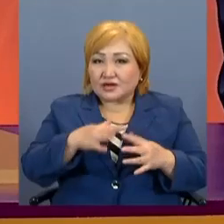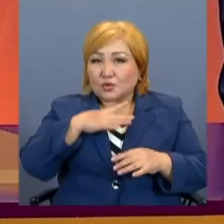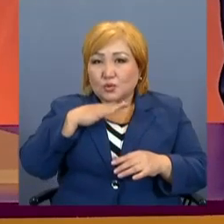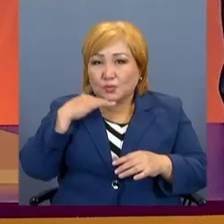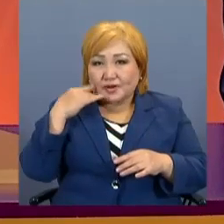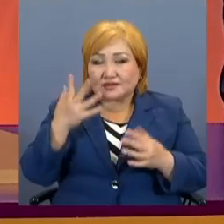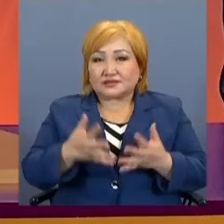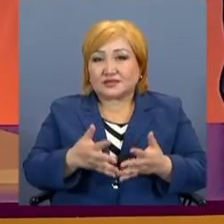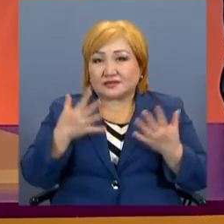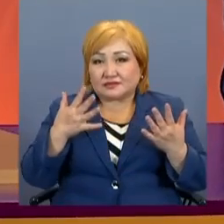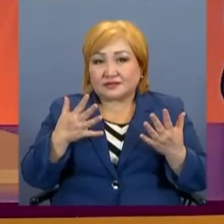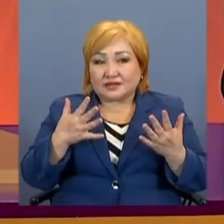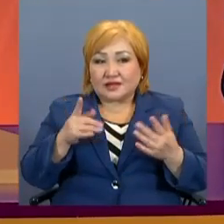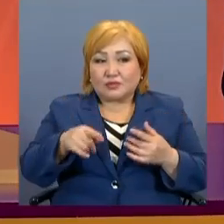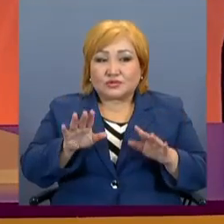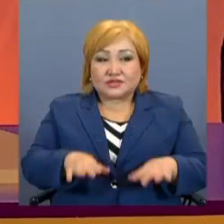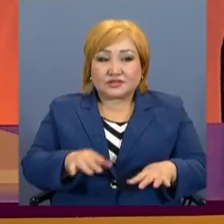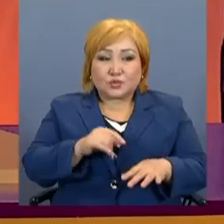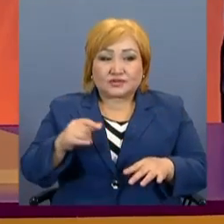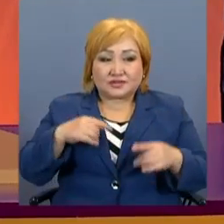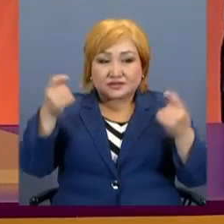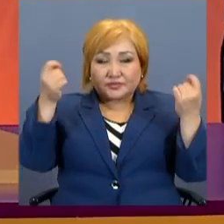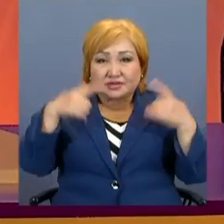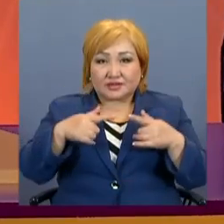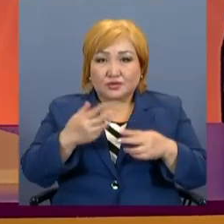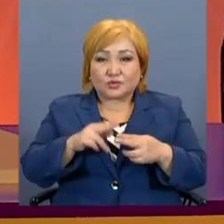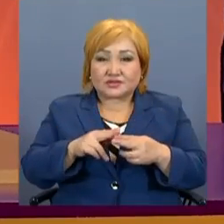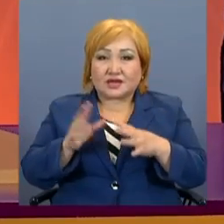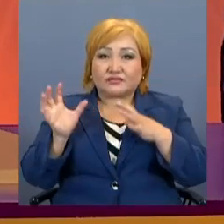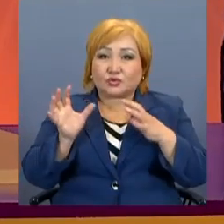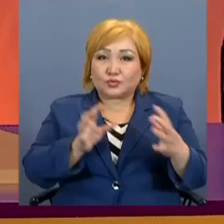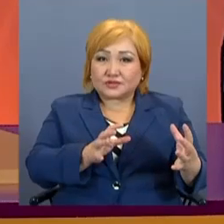енді өздеріңізге белгілі, осы автобуспен